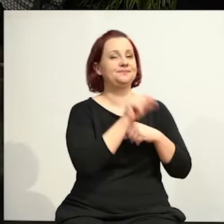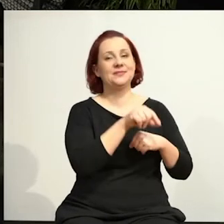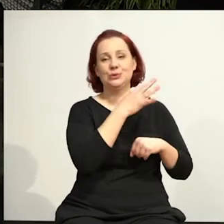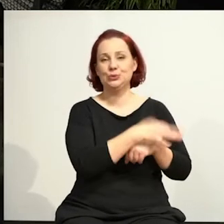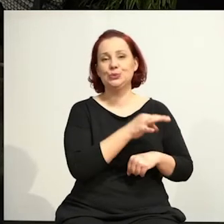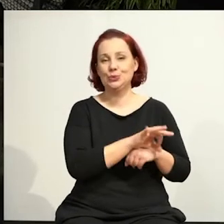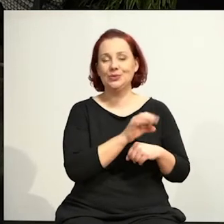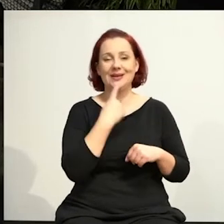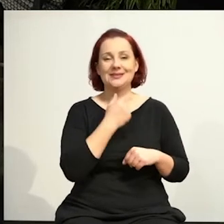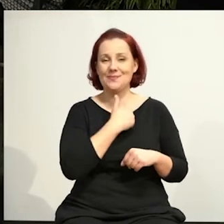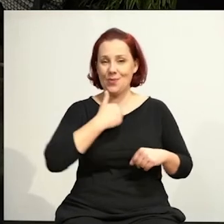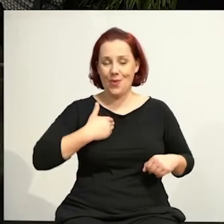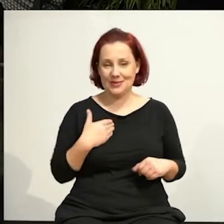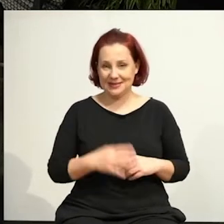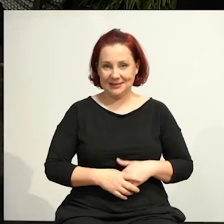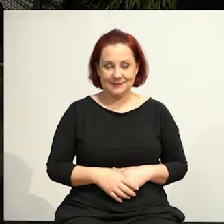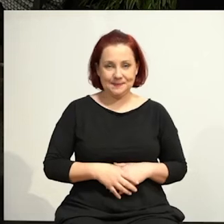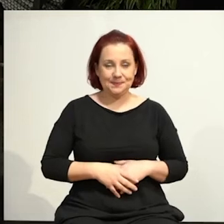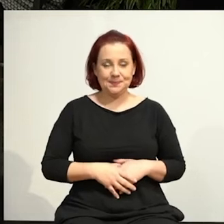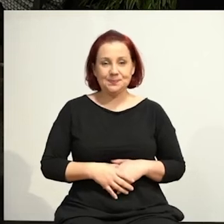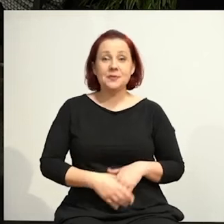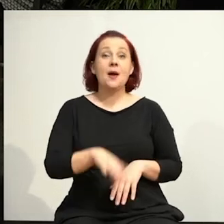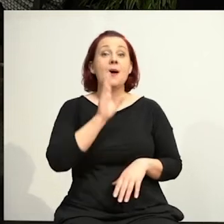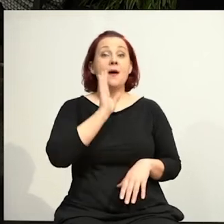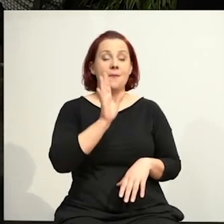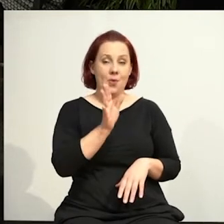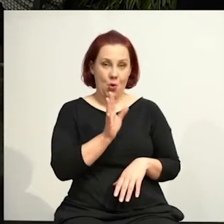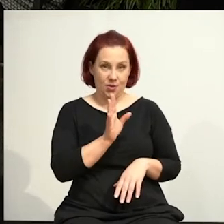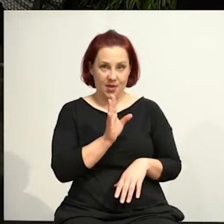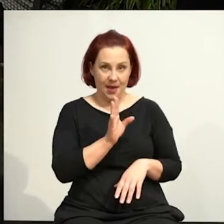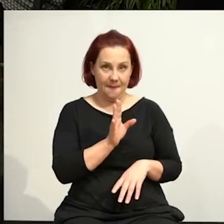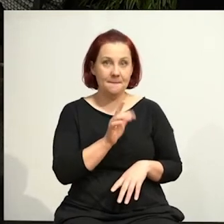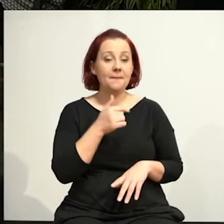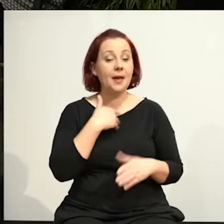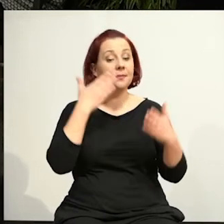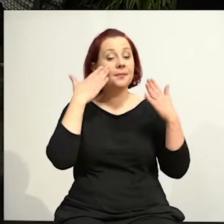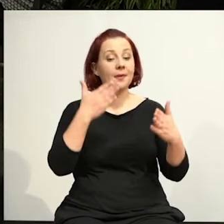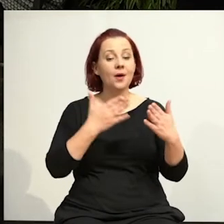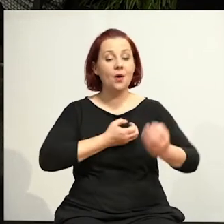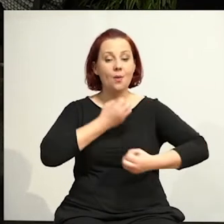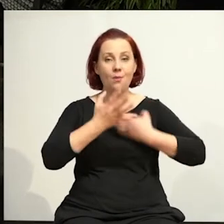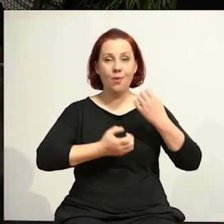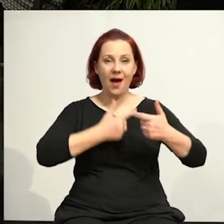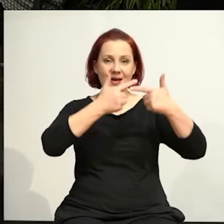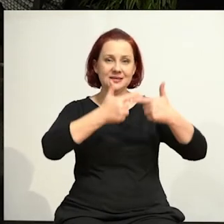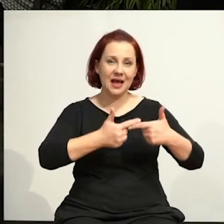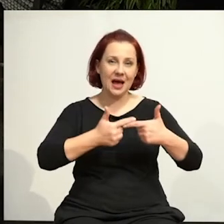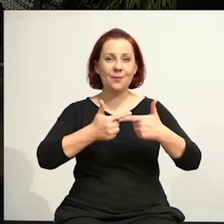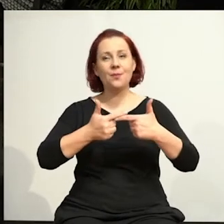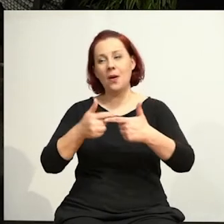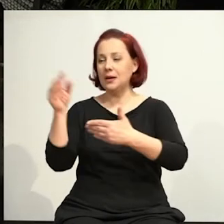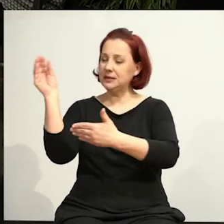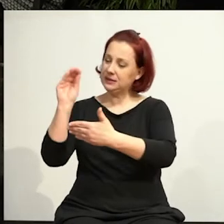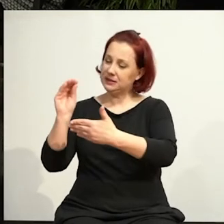i gdzieś tam zacząć te studia. Potem w mniejszym stopniu zajmowałem się poezją, bo jednak proza